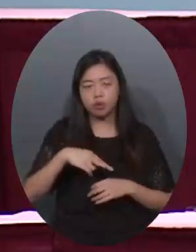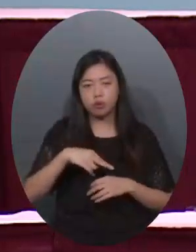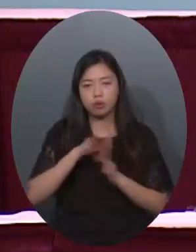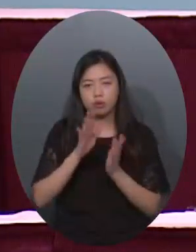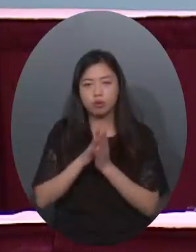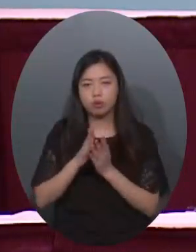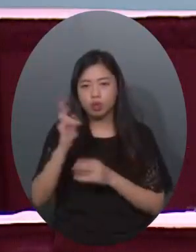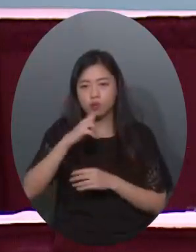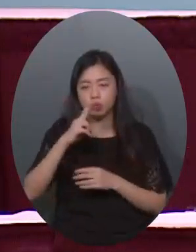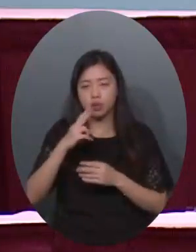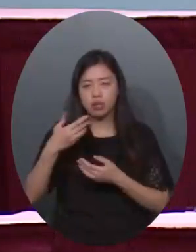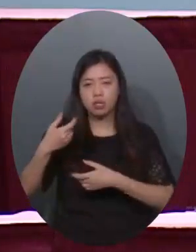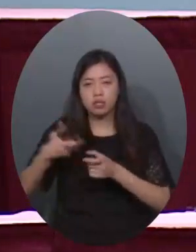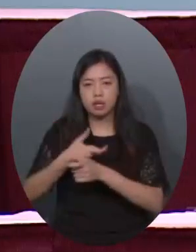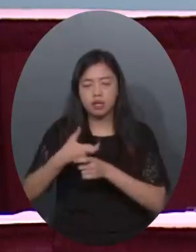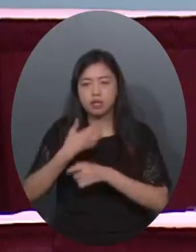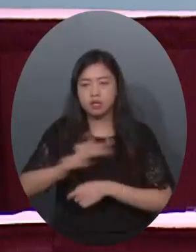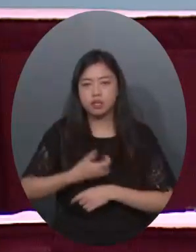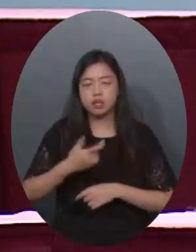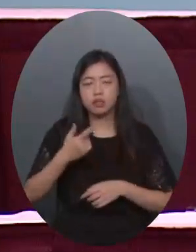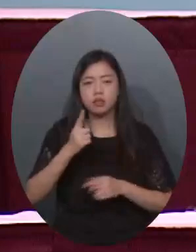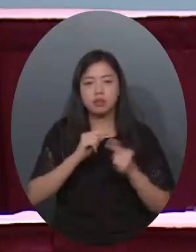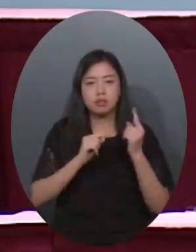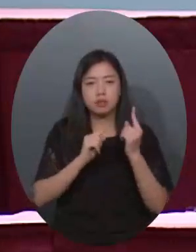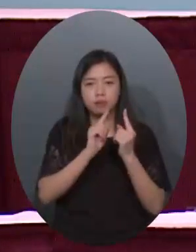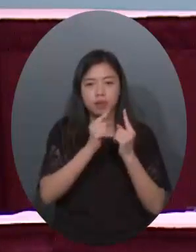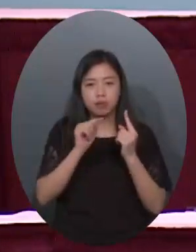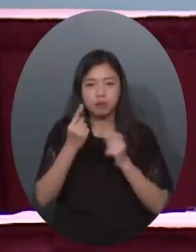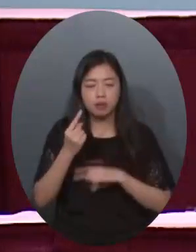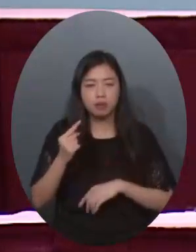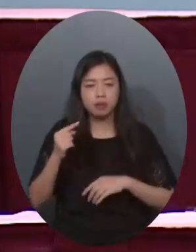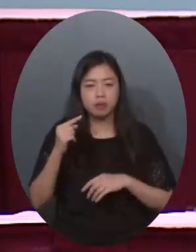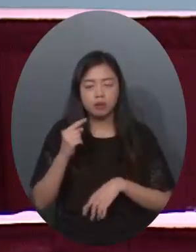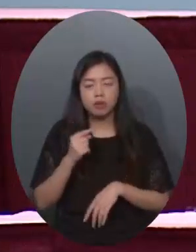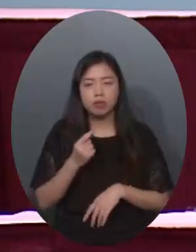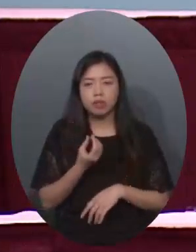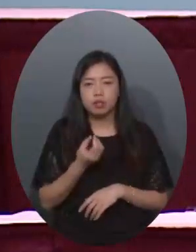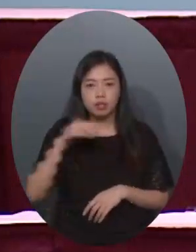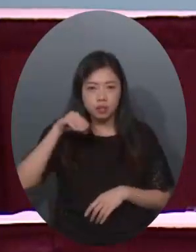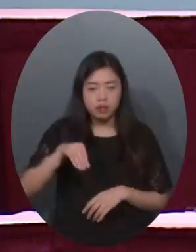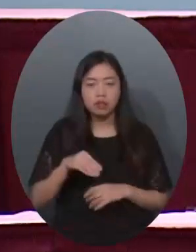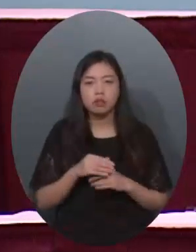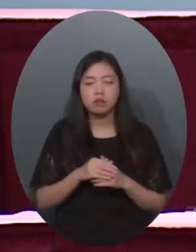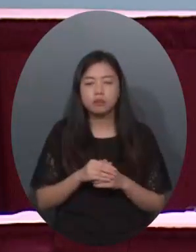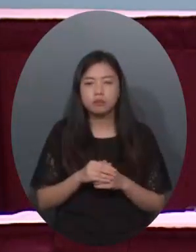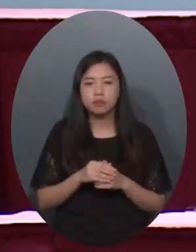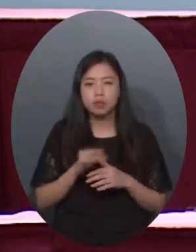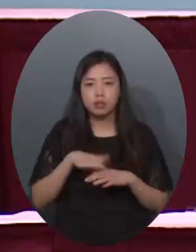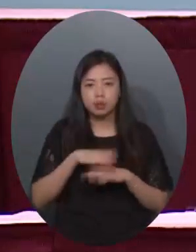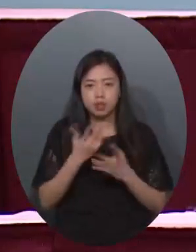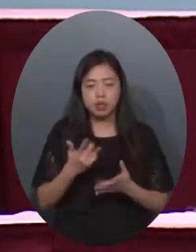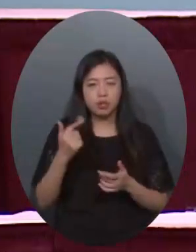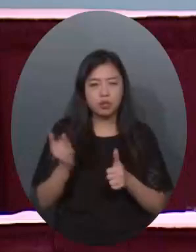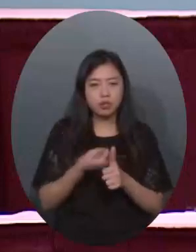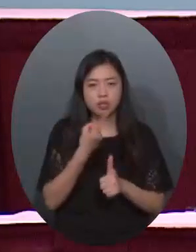達11億港元。儘管面對上述困難，我們繼續提供業界領先